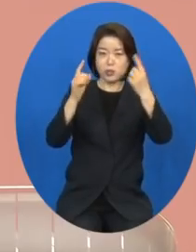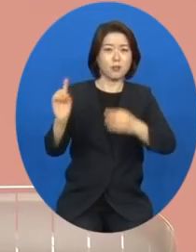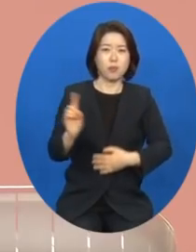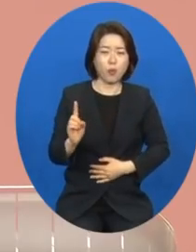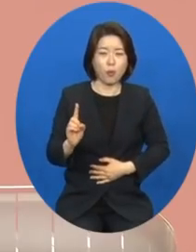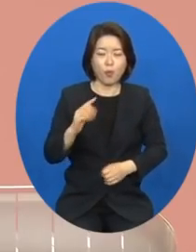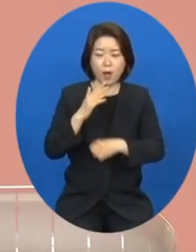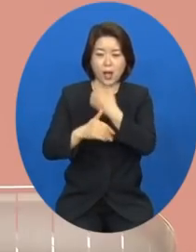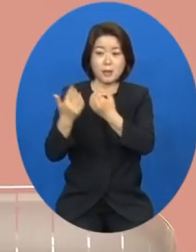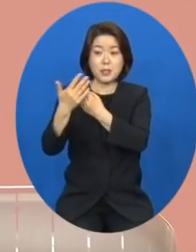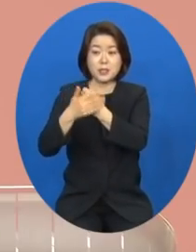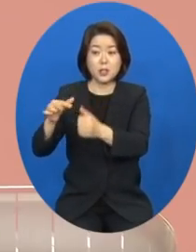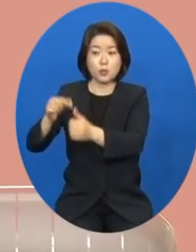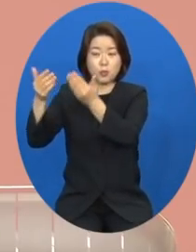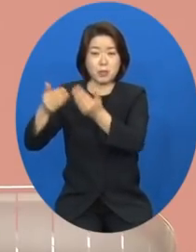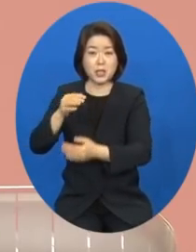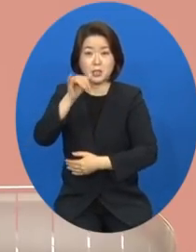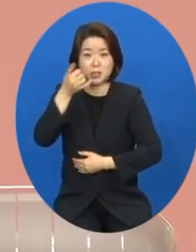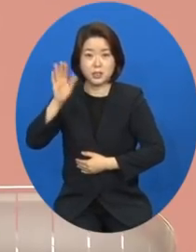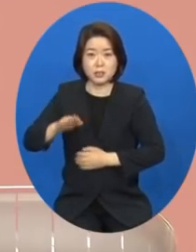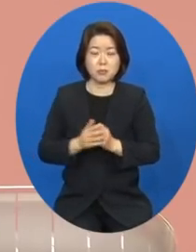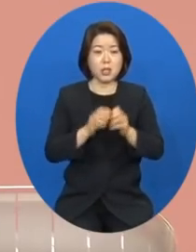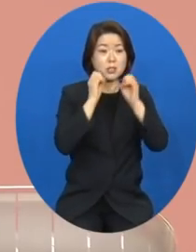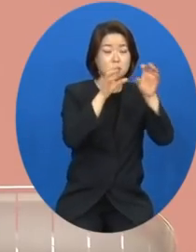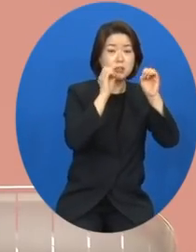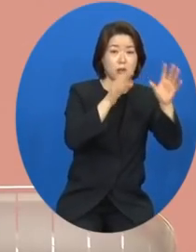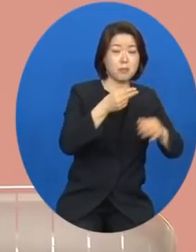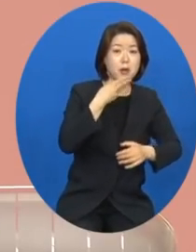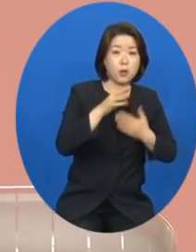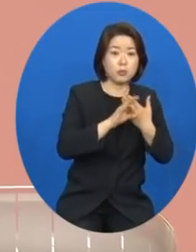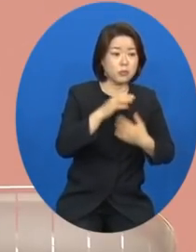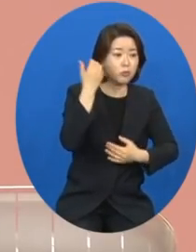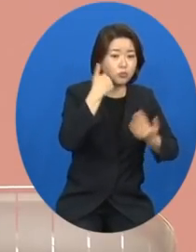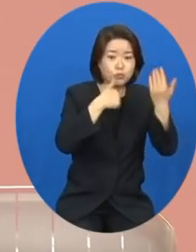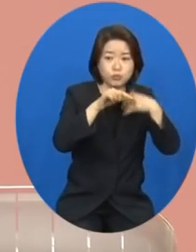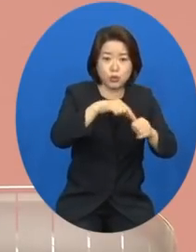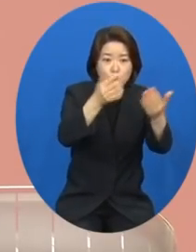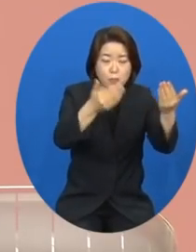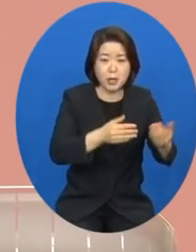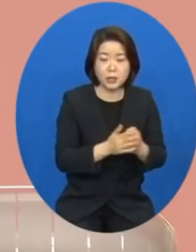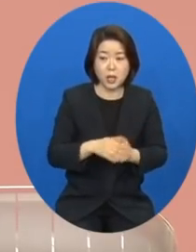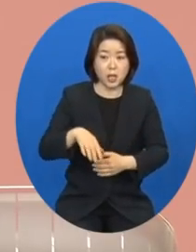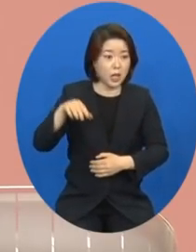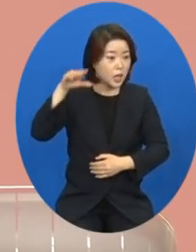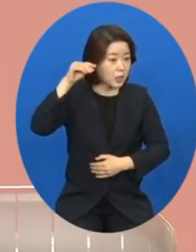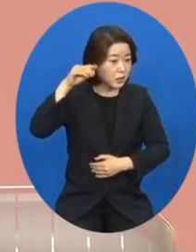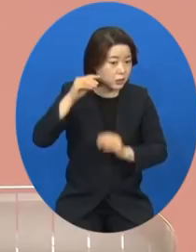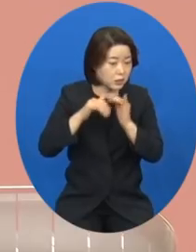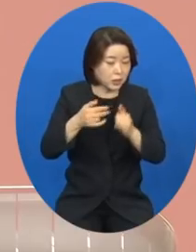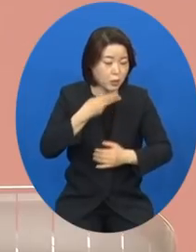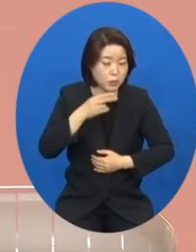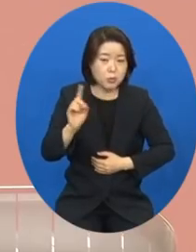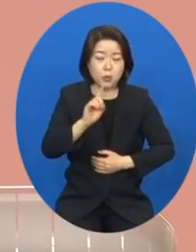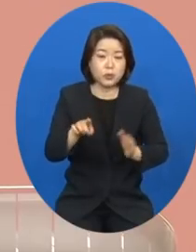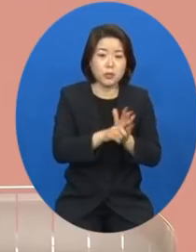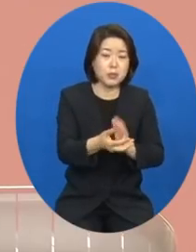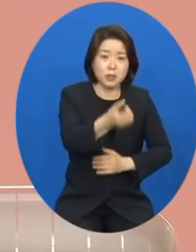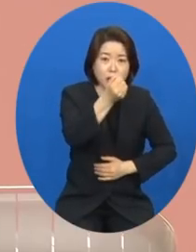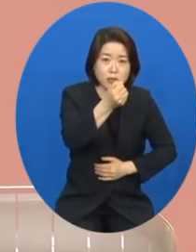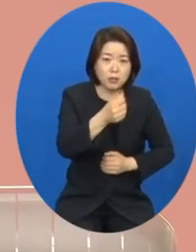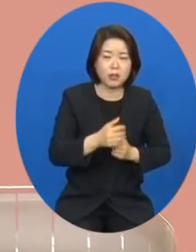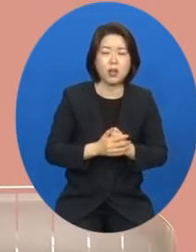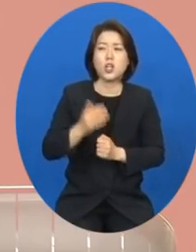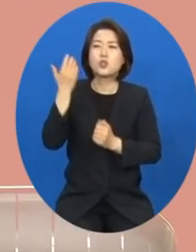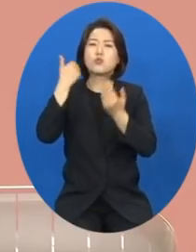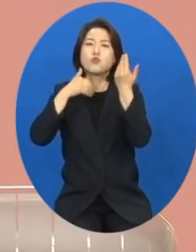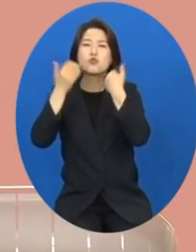구원을 받지만 전파하는 자가 없으면 누각 오늘 밖엔 냐 드는 자가 없으면 어떻게 믿음을 가질 수 있겠느냐 누군가가